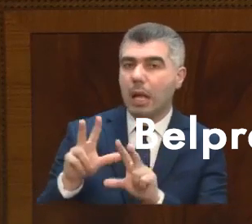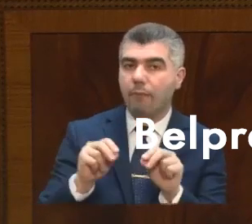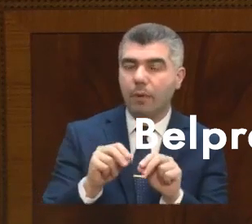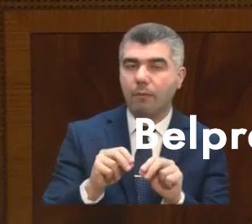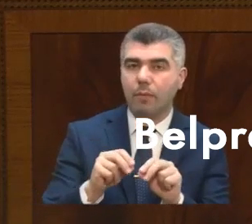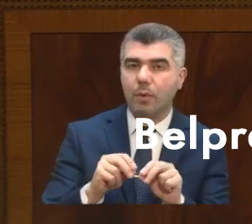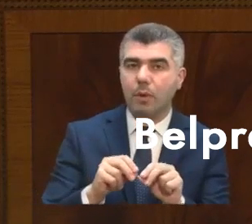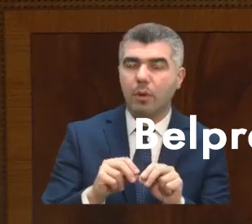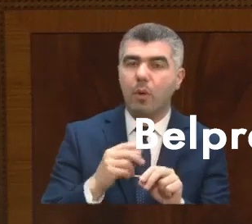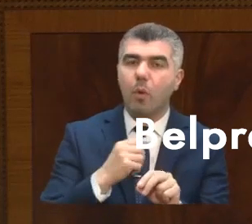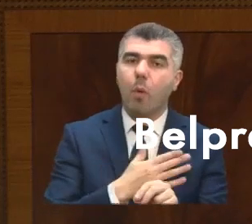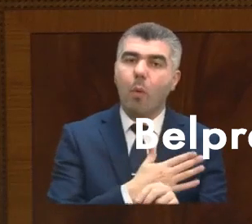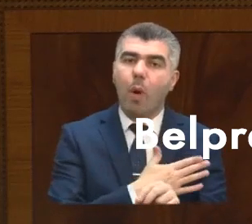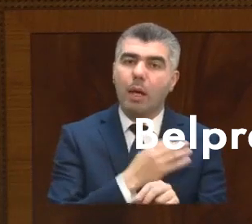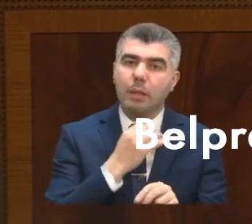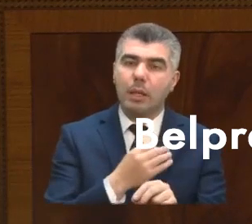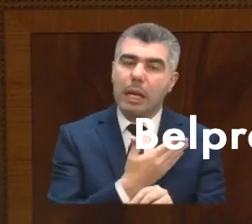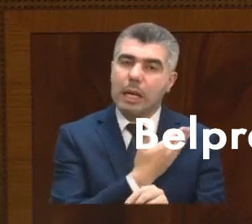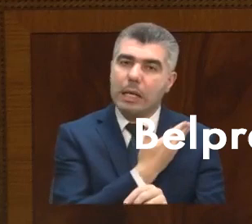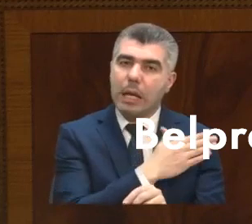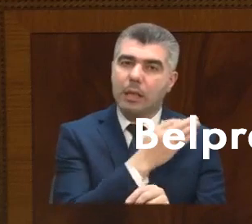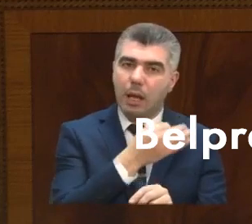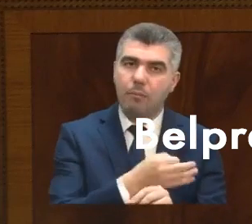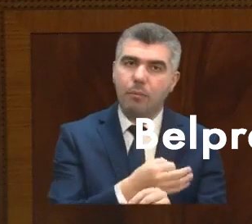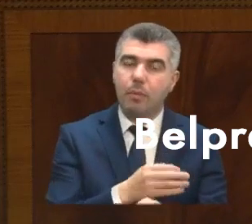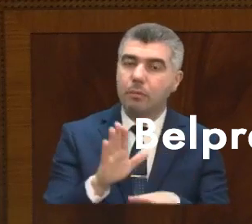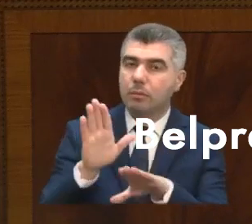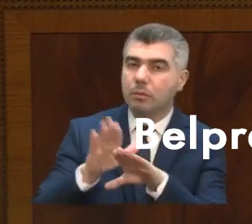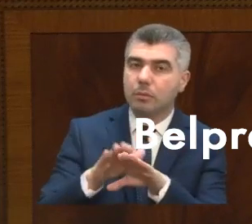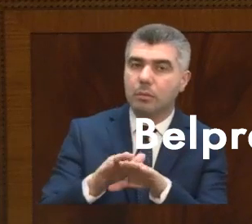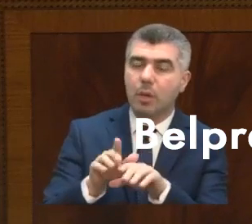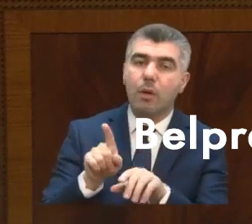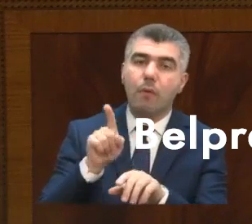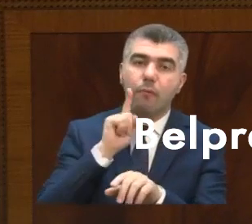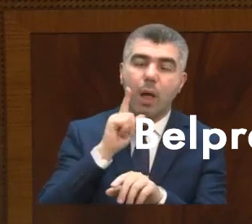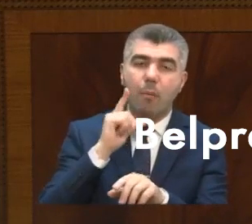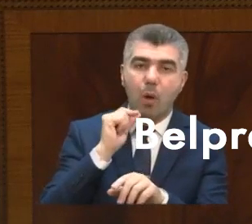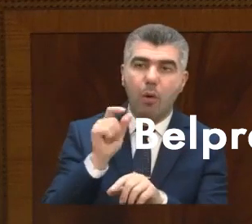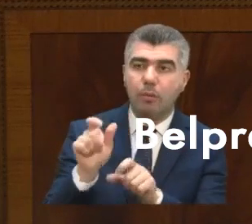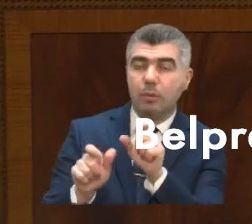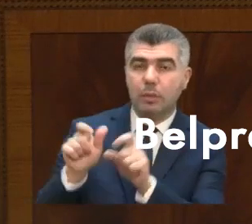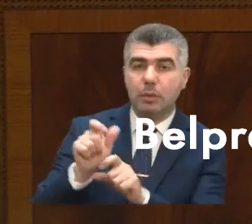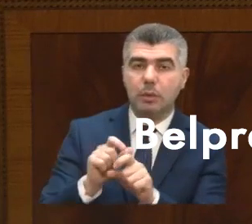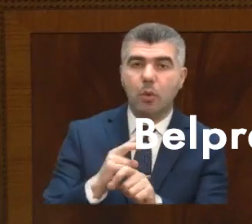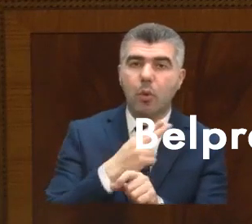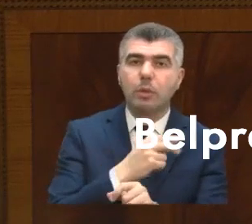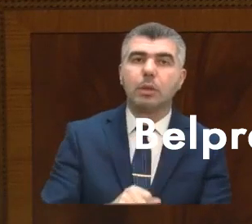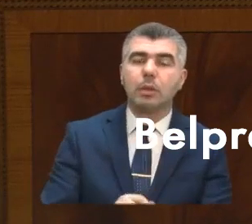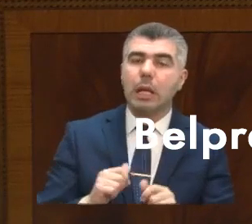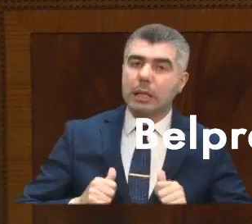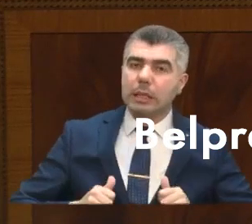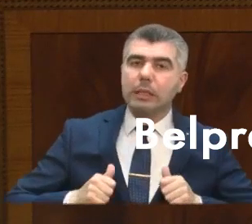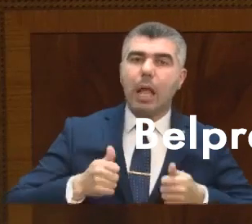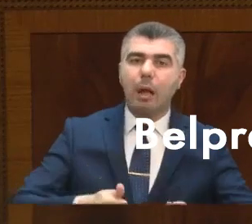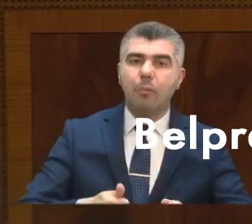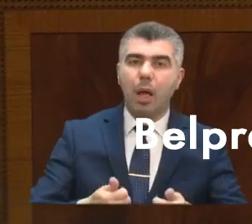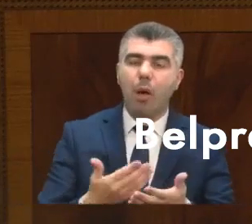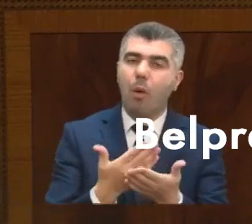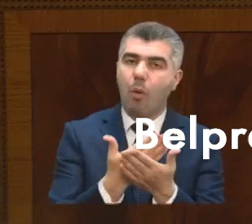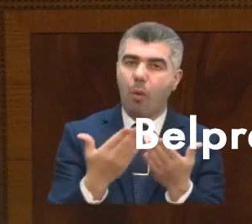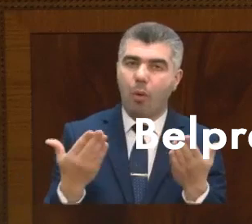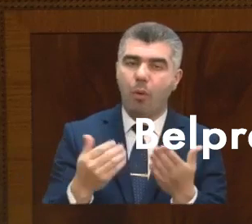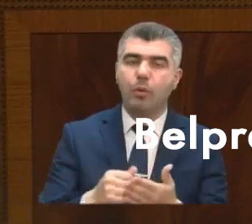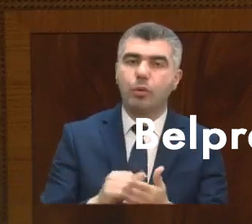الوطنية وبقيم التسامح، ندعو نساء ورجال التعليم إلى تعبئة شاملة من